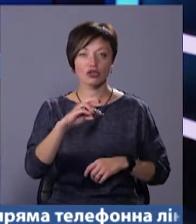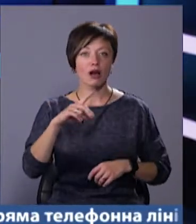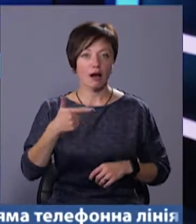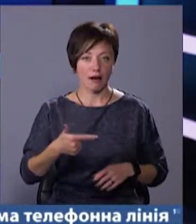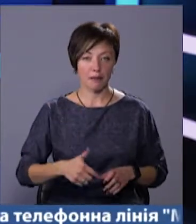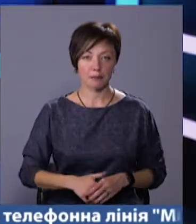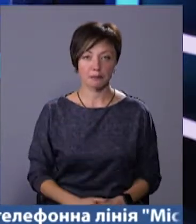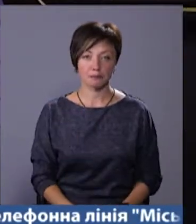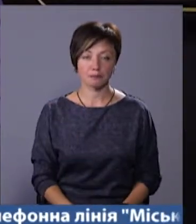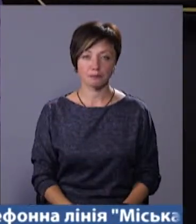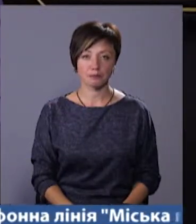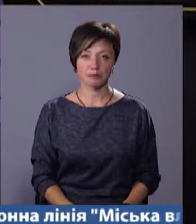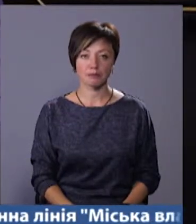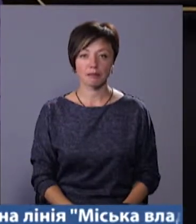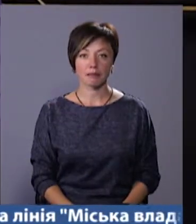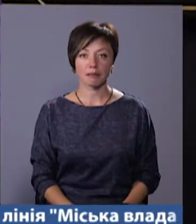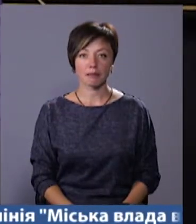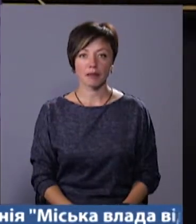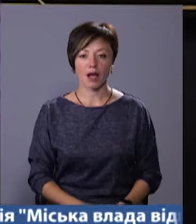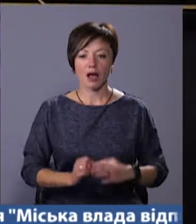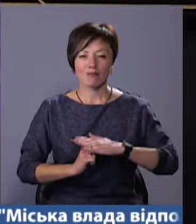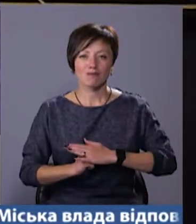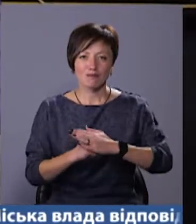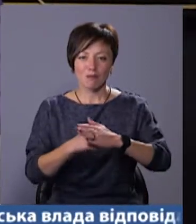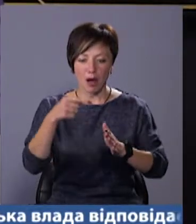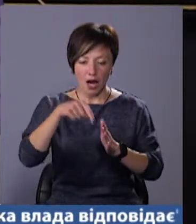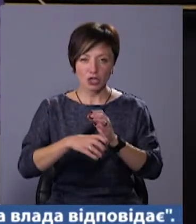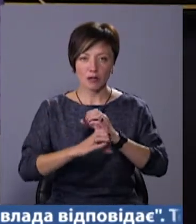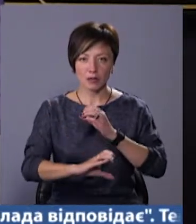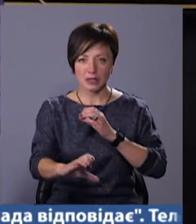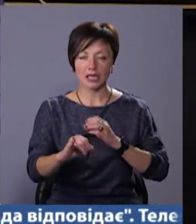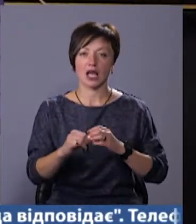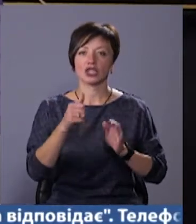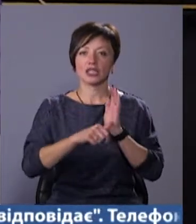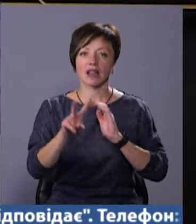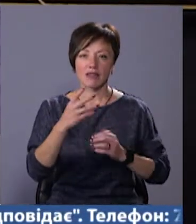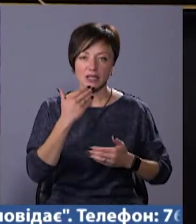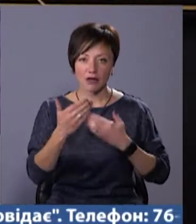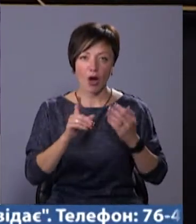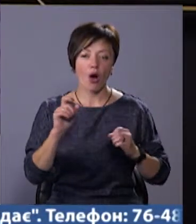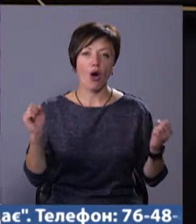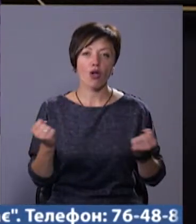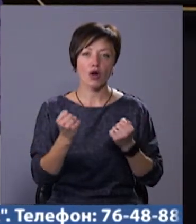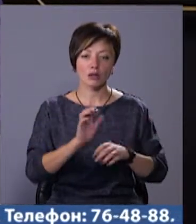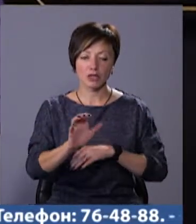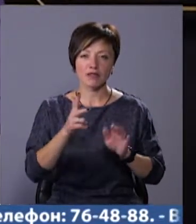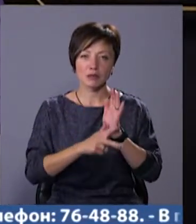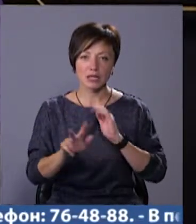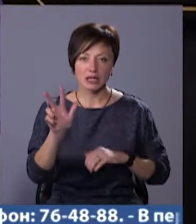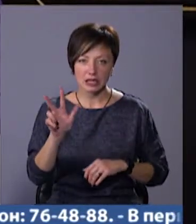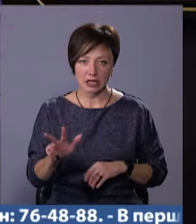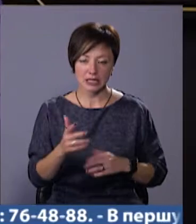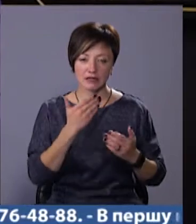господарства. Забій мереж каналізації – 62 звернення, холодне постачання – 83 звернення. По